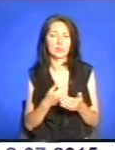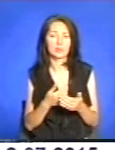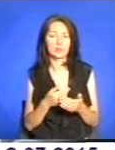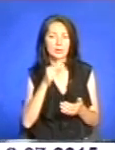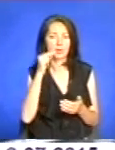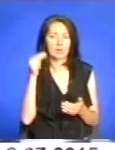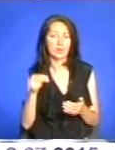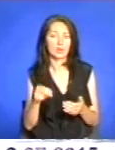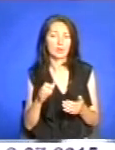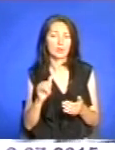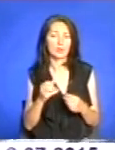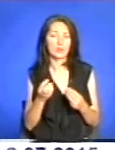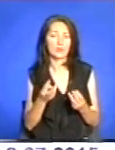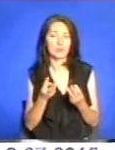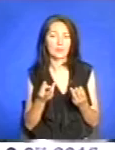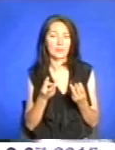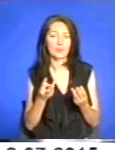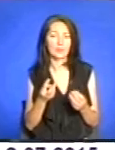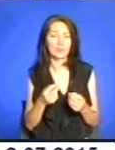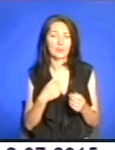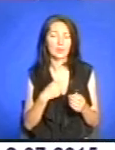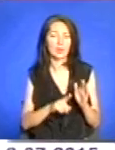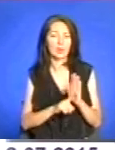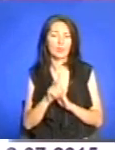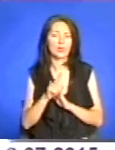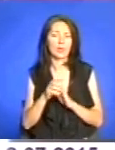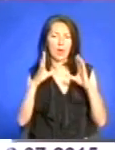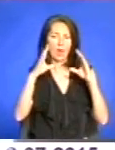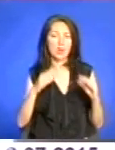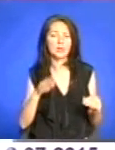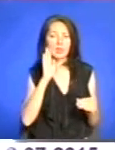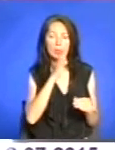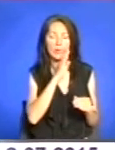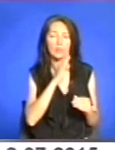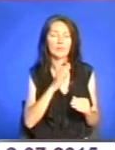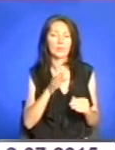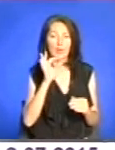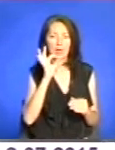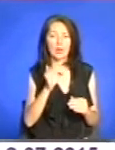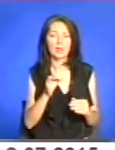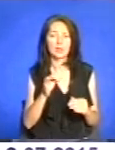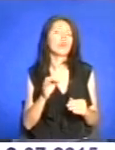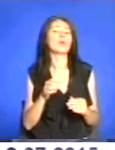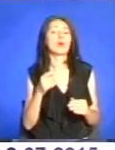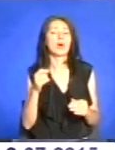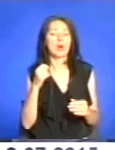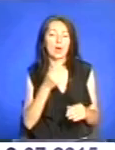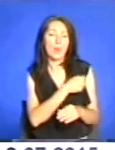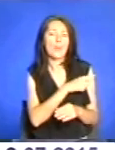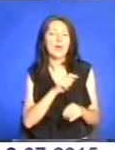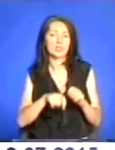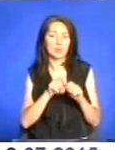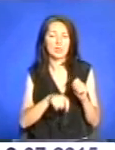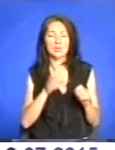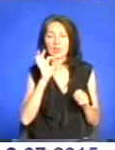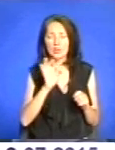І підпалив. І почав потім гасити маму. Богдан Гульман каже, що на даний час медекспертиза встановлює, чи змогла б